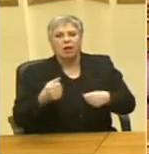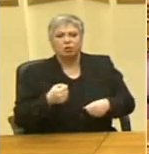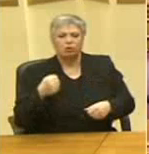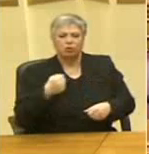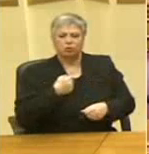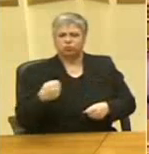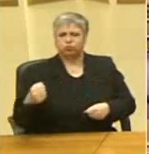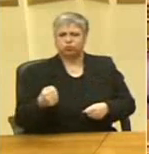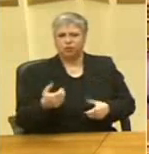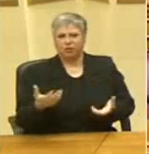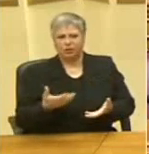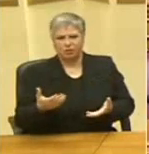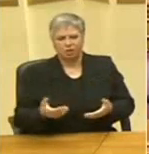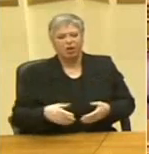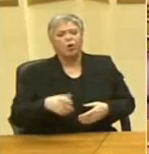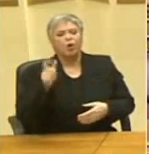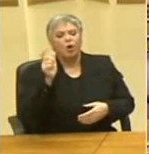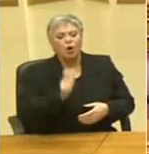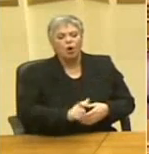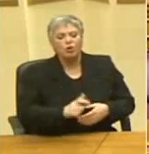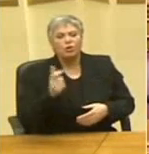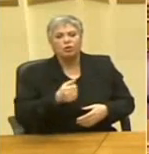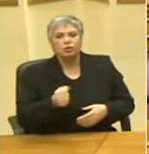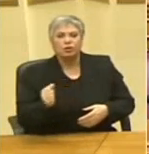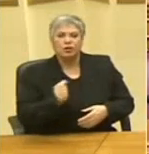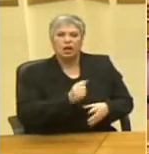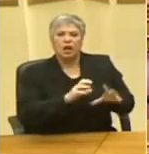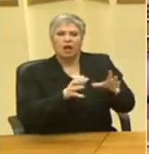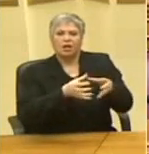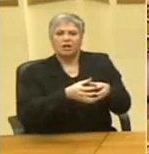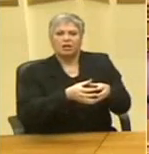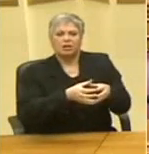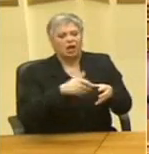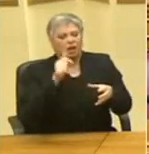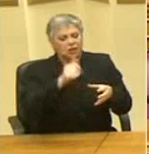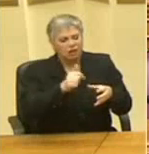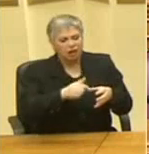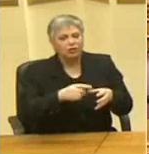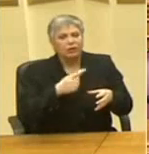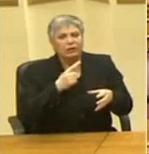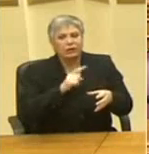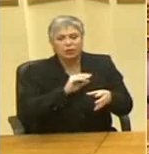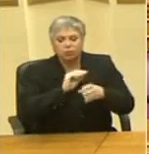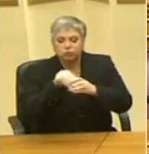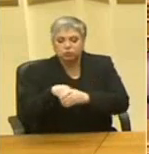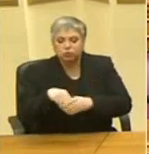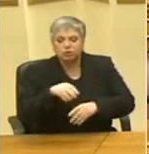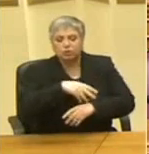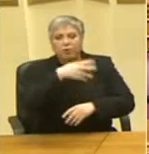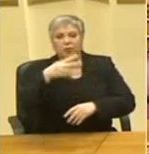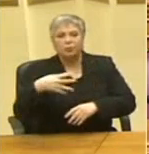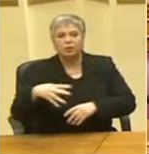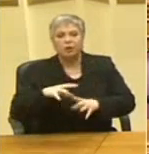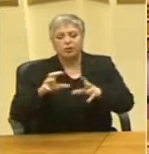Ο άνθρωπος ήταν αριστερός. Και είμαστε σε μια φάση που οι αριστεροί επανασυσπηρώνται στο ΣΥΡΙΖΑ. Είμαστε σε μια φάση που οι προοδευτικές